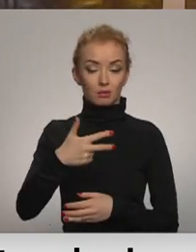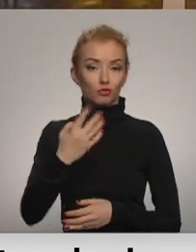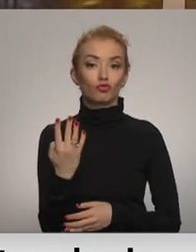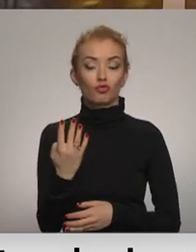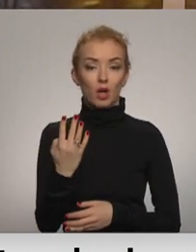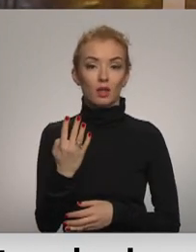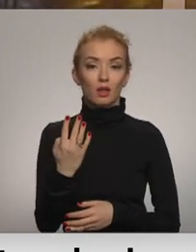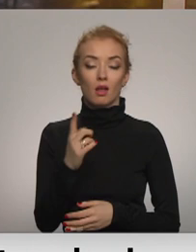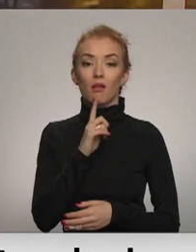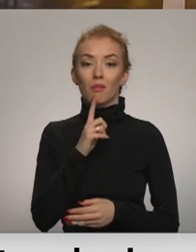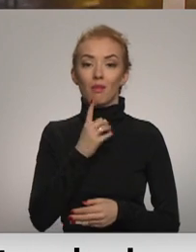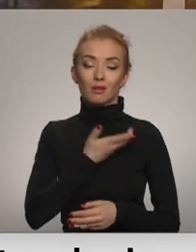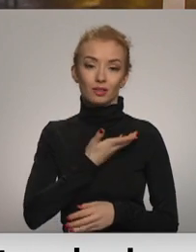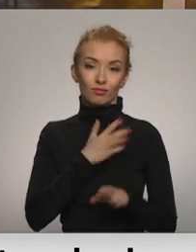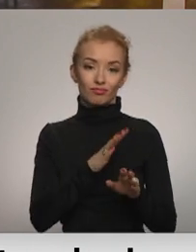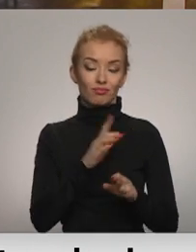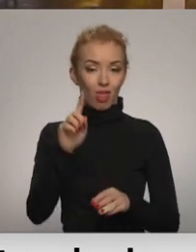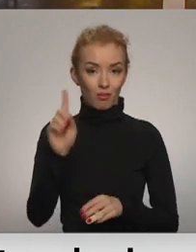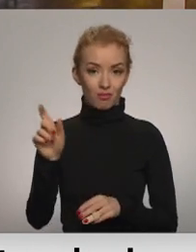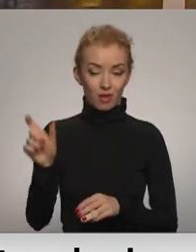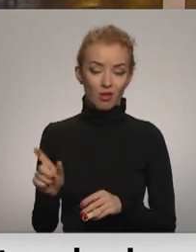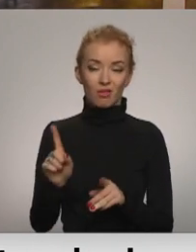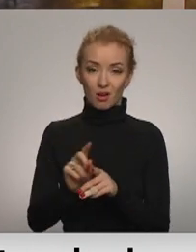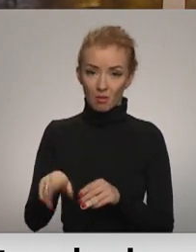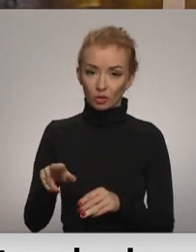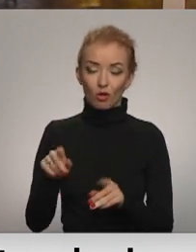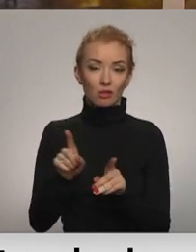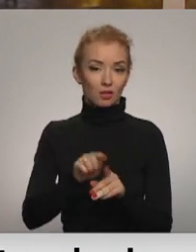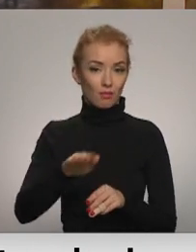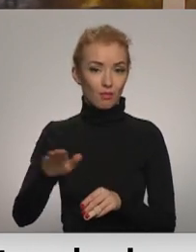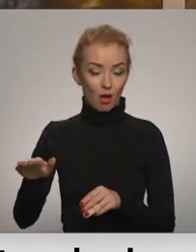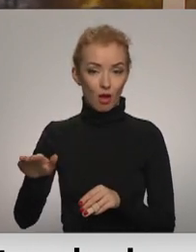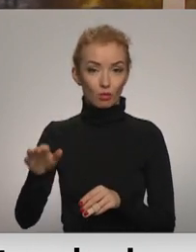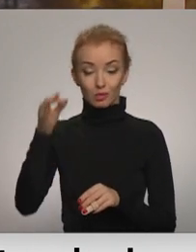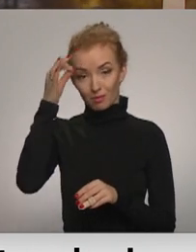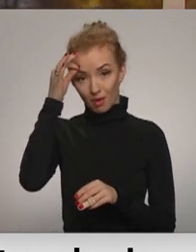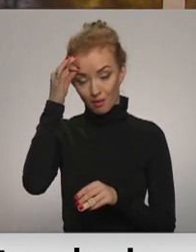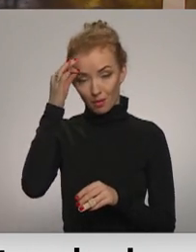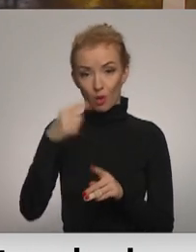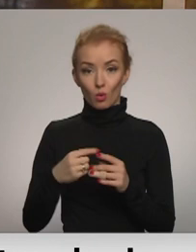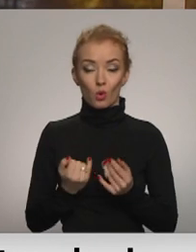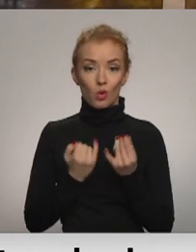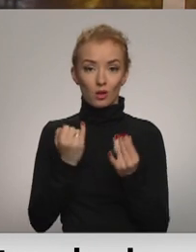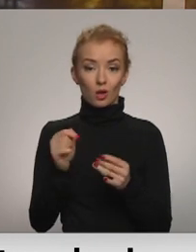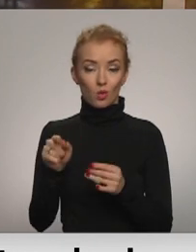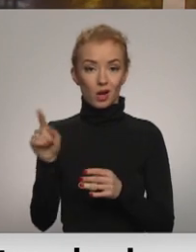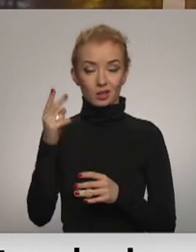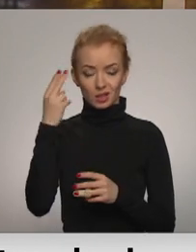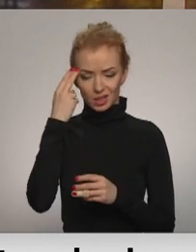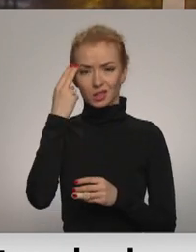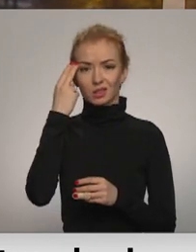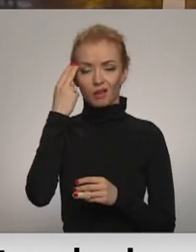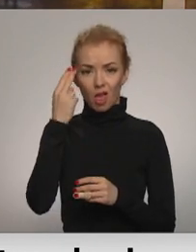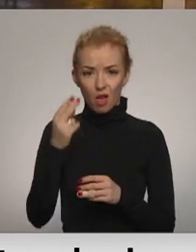2734 Liepājā dzīvojušu sebereis, to skaitā sirmgalvis un bērnus. Pieminēt aizgaišos un godināt tos, kuri riskējot ar dzīvību